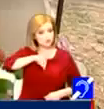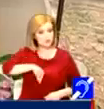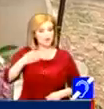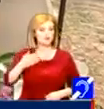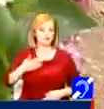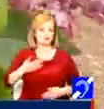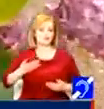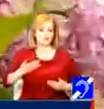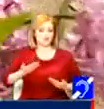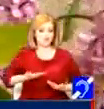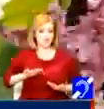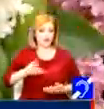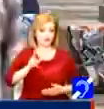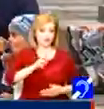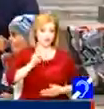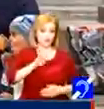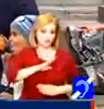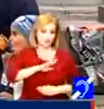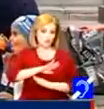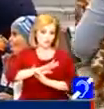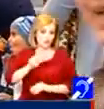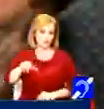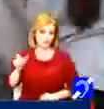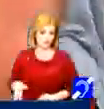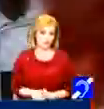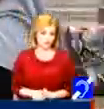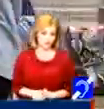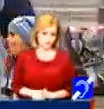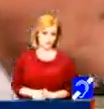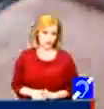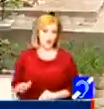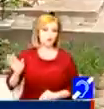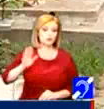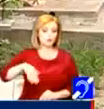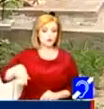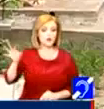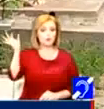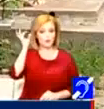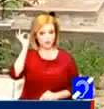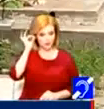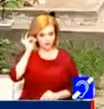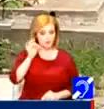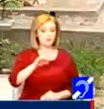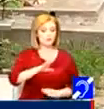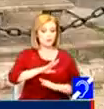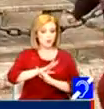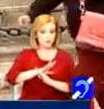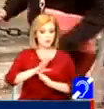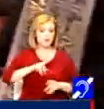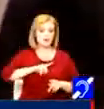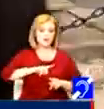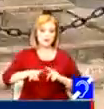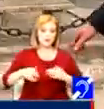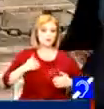părinții mei și frate. Aici este suflet. După ce și-au pomenit morții, oamenii au plecat grăbiți pe la case, iar în urmă au aruncat